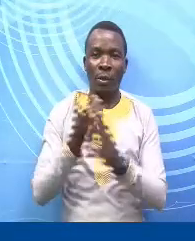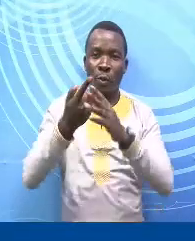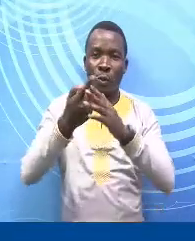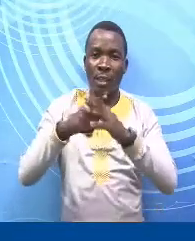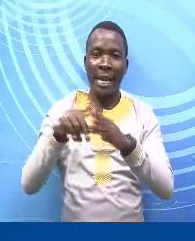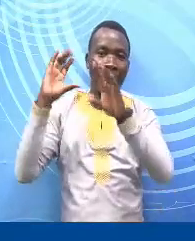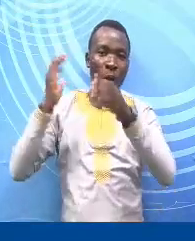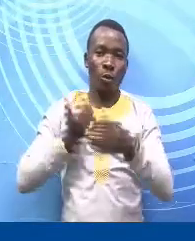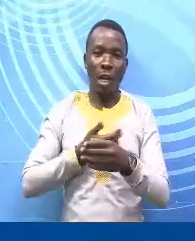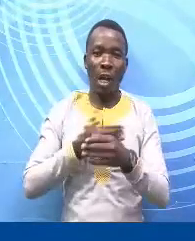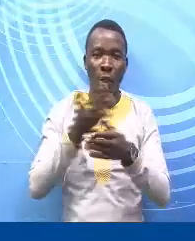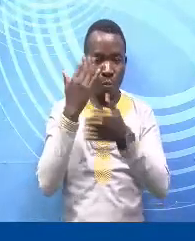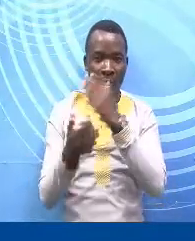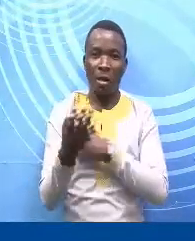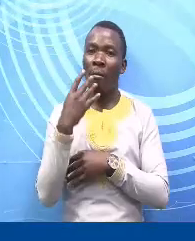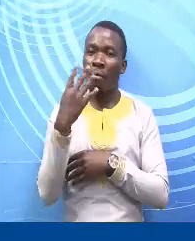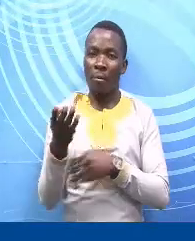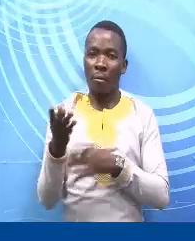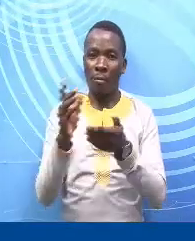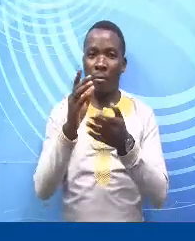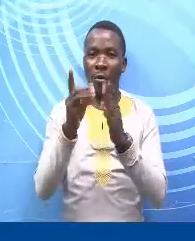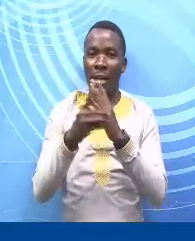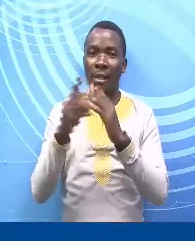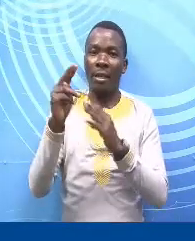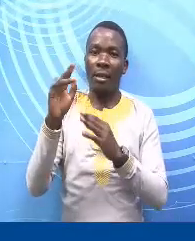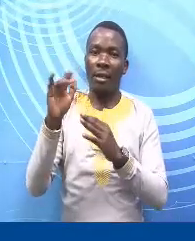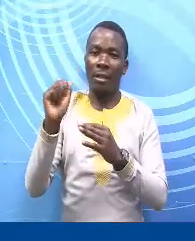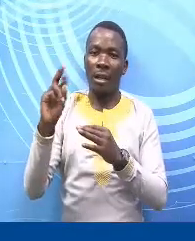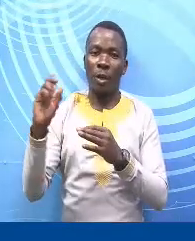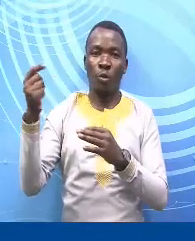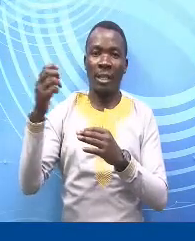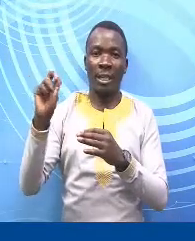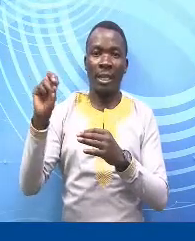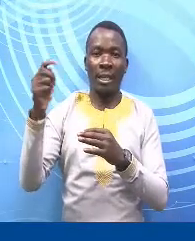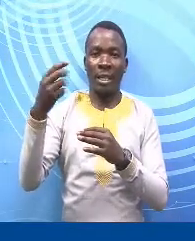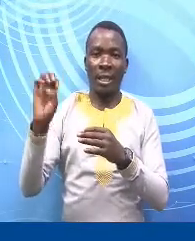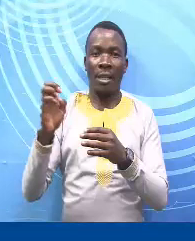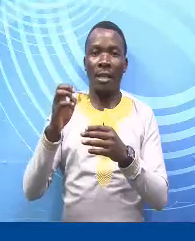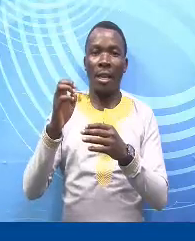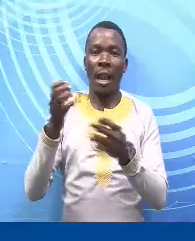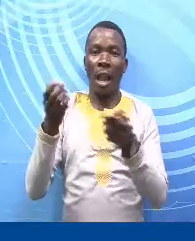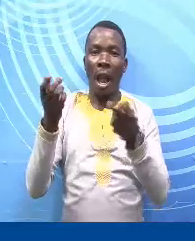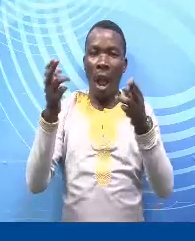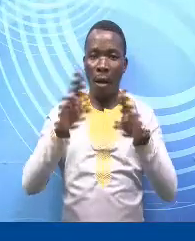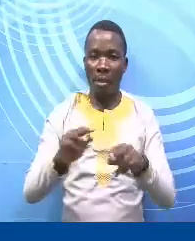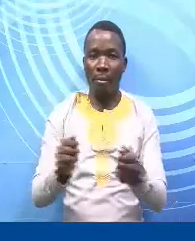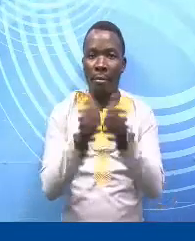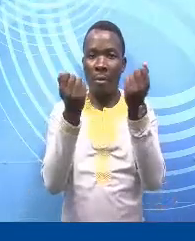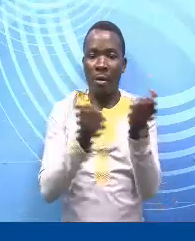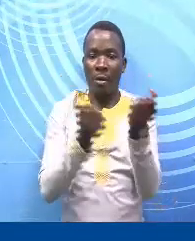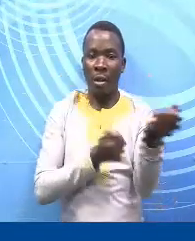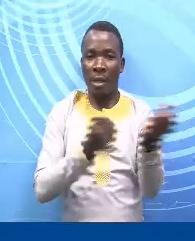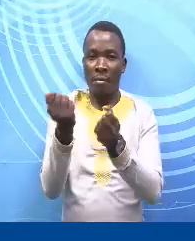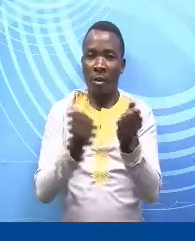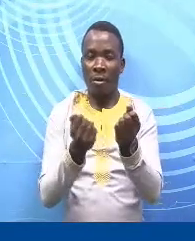Dutangira n'amakuru yacu mu gitondo cyo kuri wa kane mu karere ka Nyarugenge n'umurenge wa Muhima, akaba habiri impundo impanuka y'imodoka yagonze